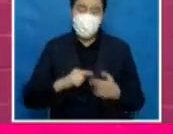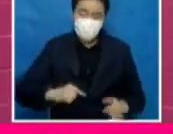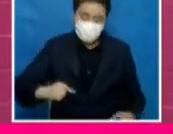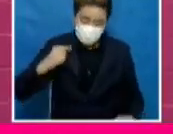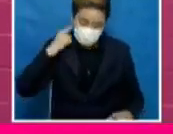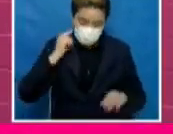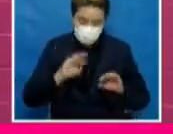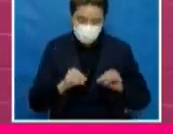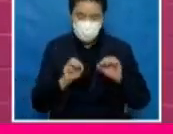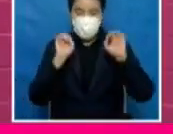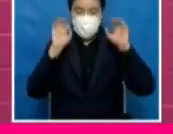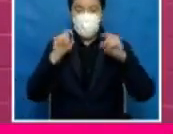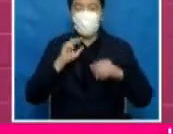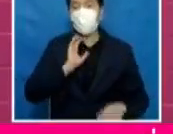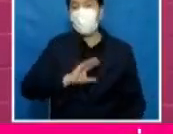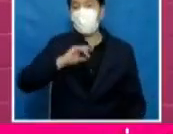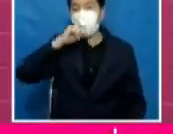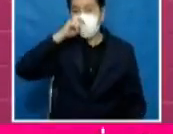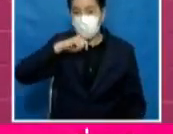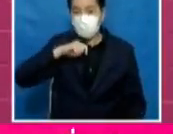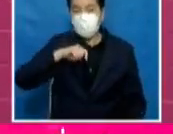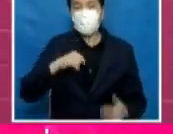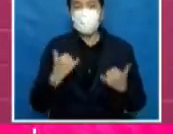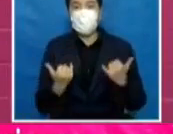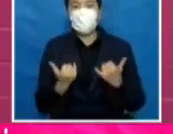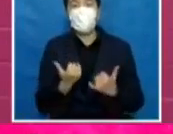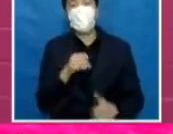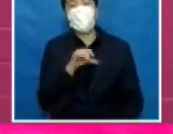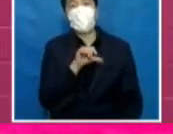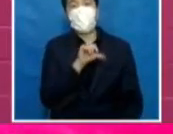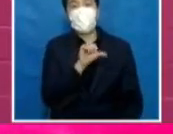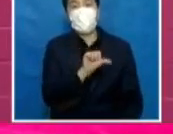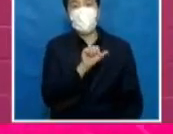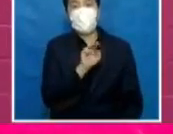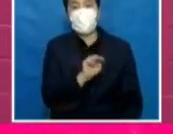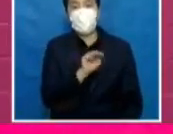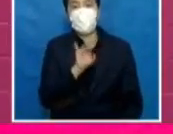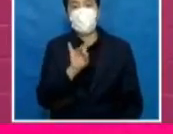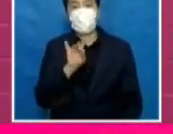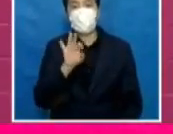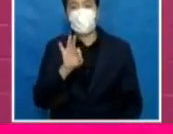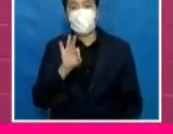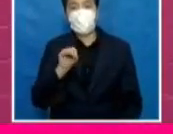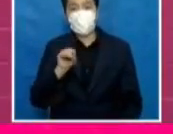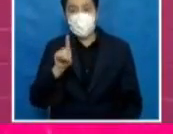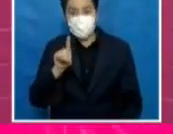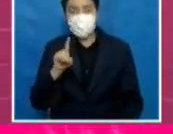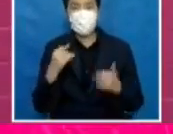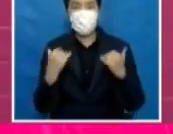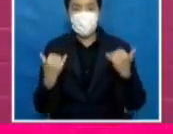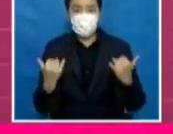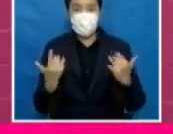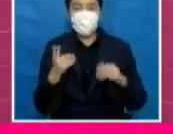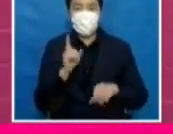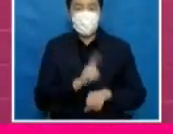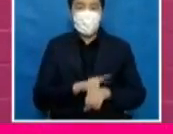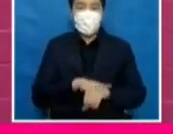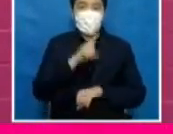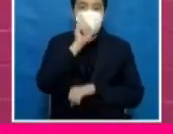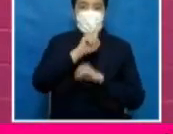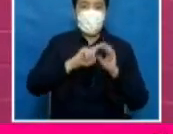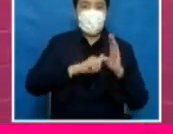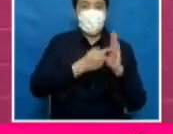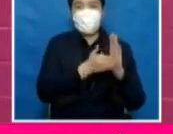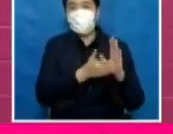านีวิทยุกระจายเสียงแห่งประเทศไทยกรมประชาสัมพันธ์คลื่นความถี่ AM 891กิโลเฮิรตซ์เวลา 13:00 น.